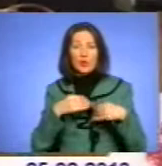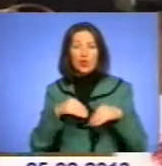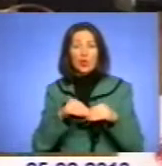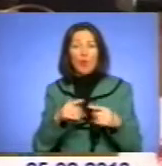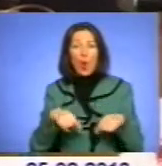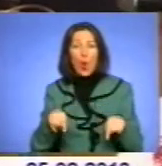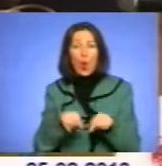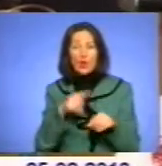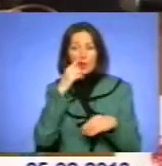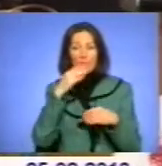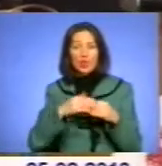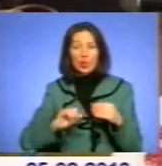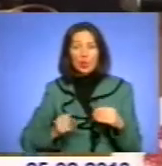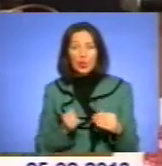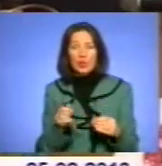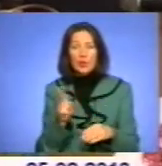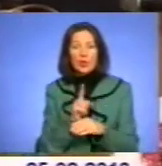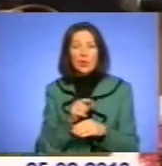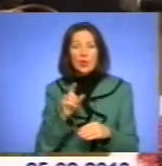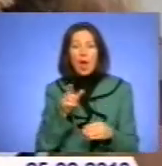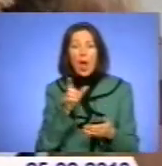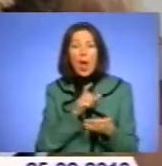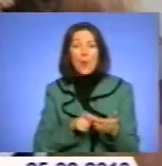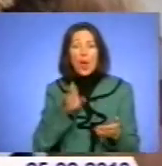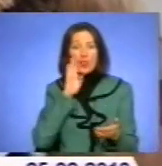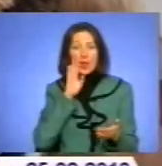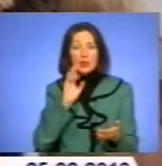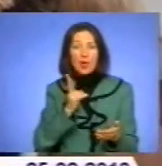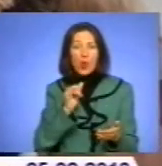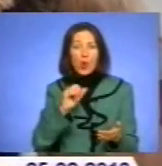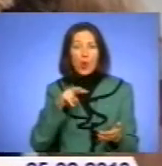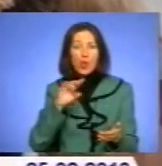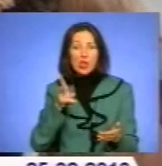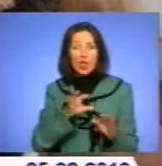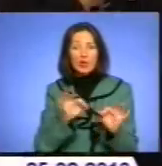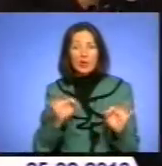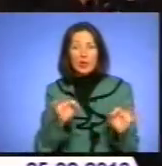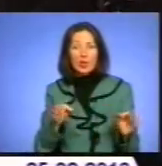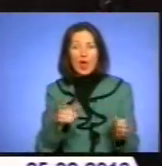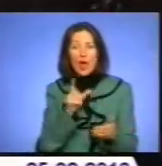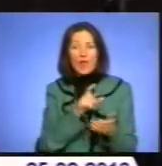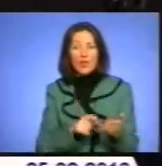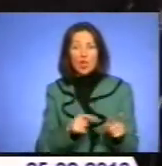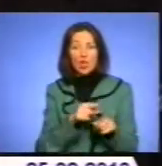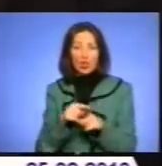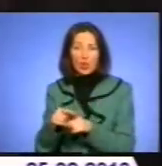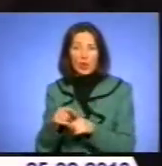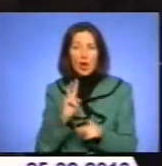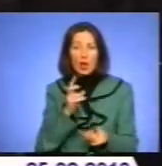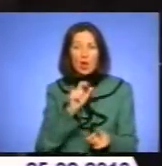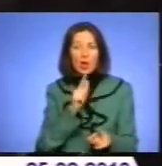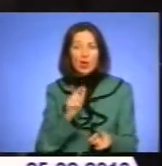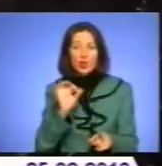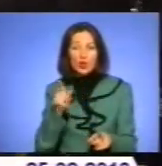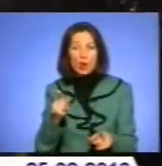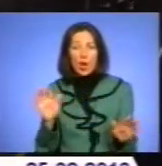найближчих друзів. Тернопільська поетеса Надія Кулик декламувала вірші на слова Зіновія Казьо. А пісні виконували Надія Демида та